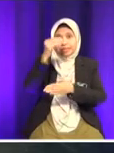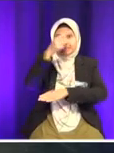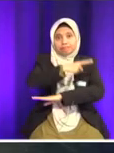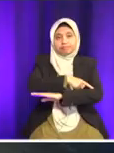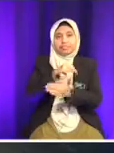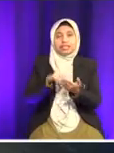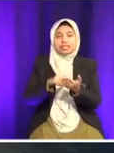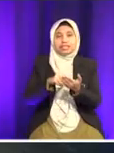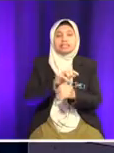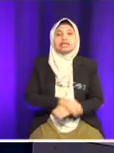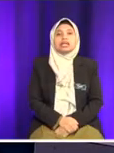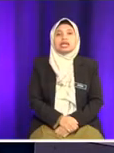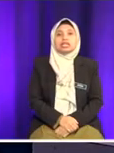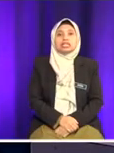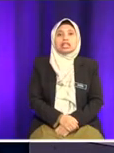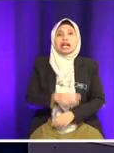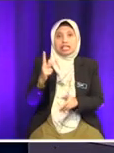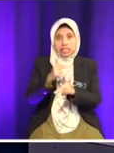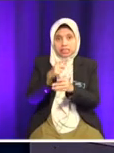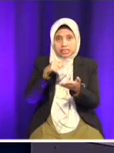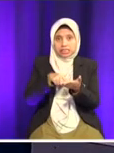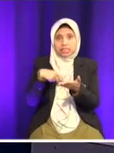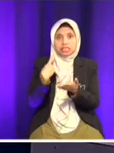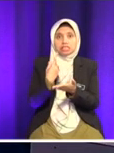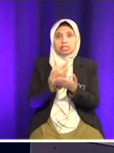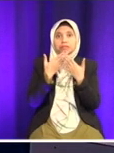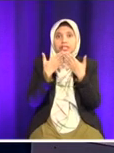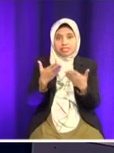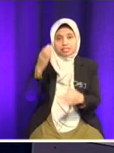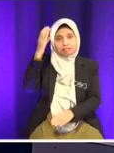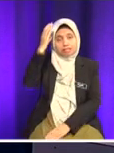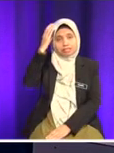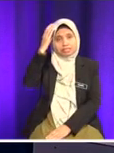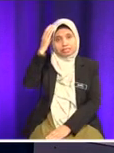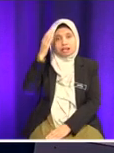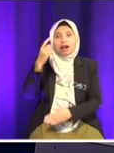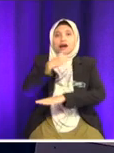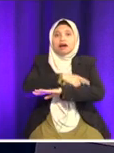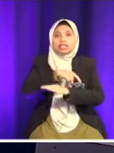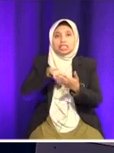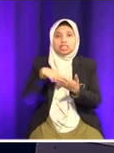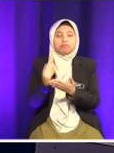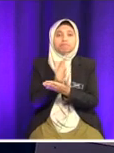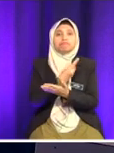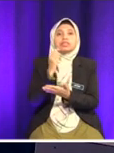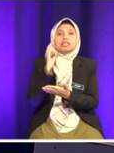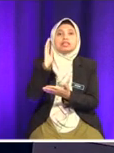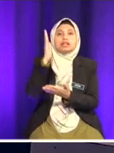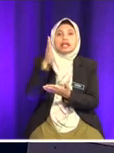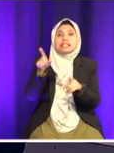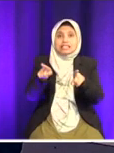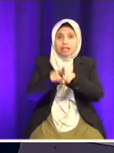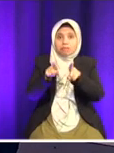Oke sesi pembelajaran kita hari ini Terima kasih Kris bye hari ini kita akan sama-sama